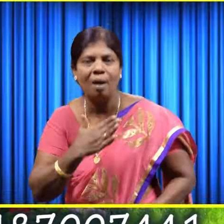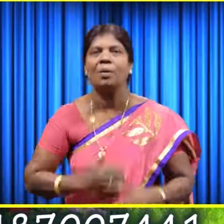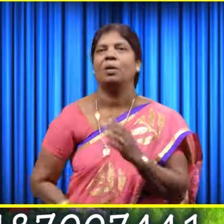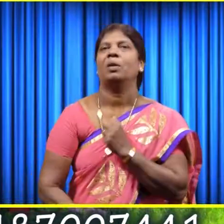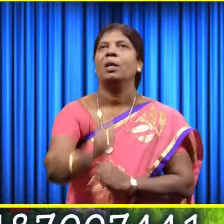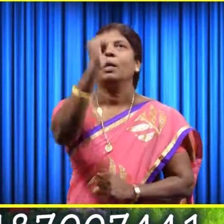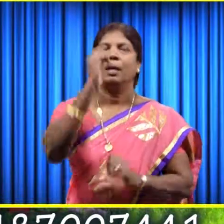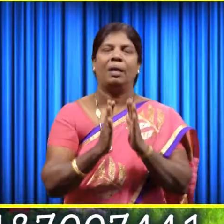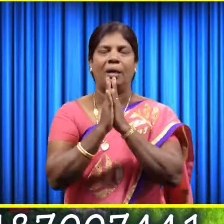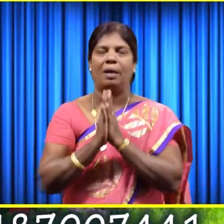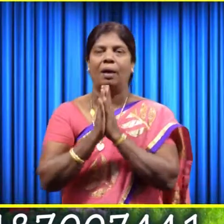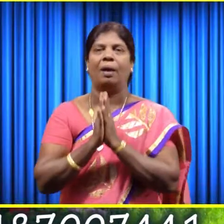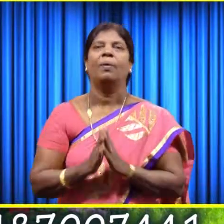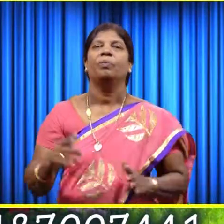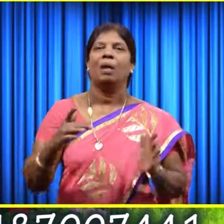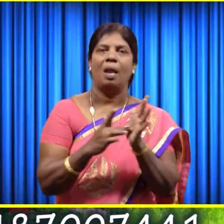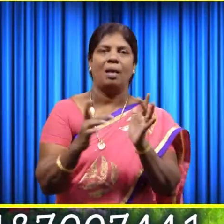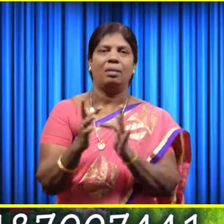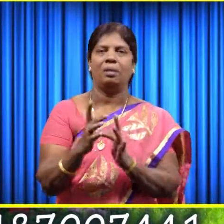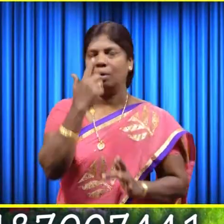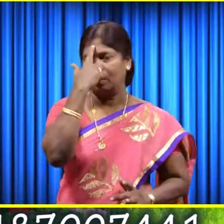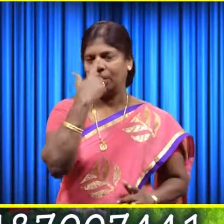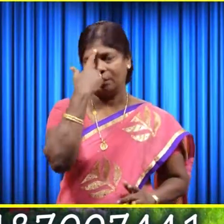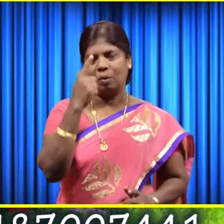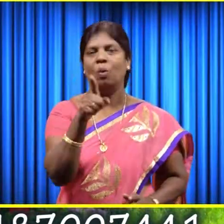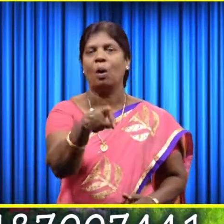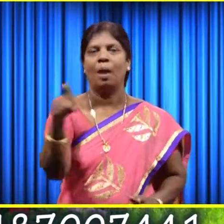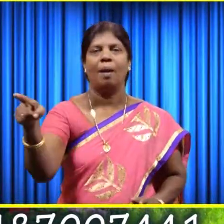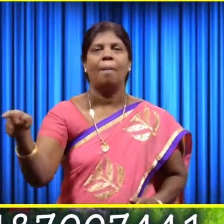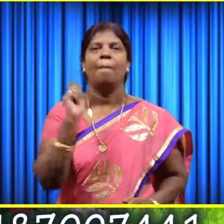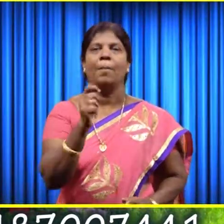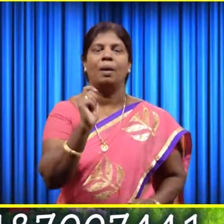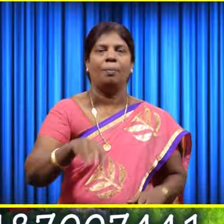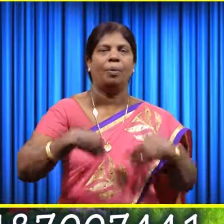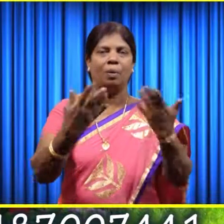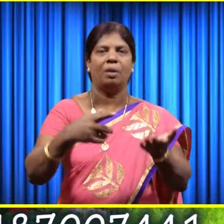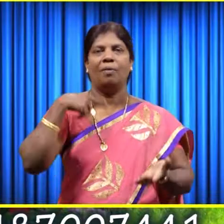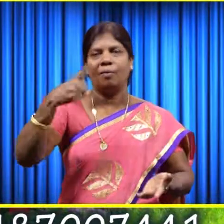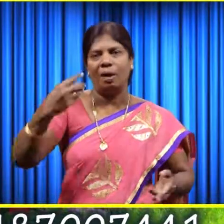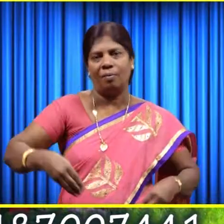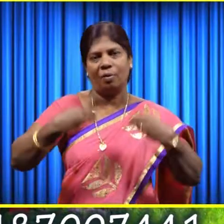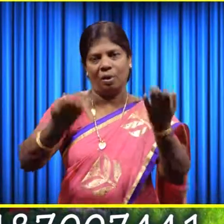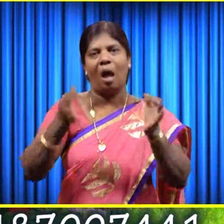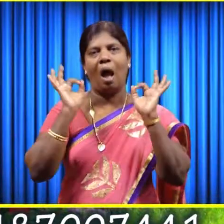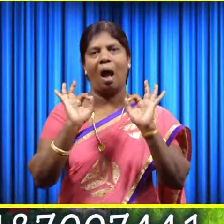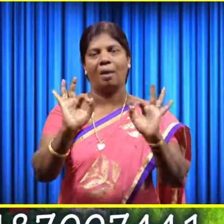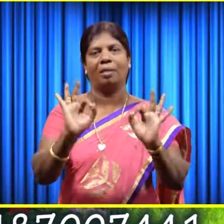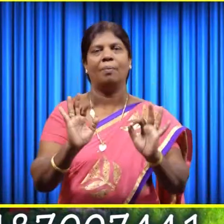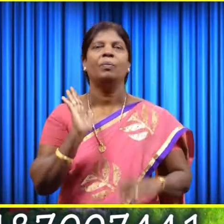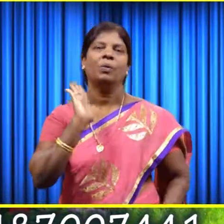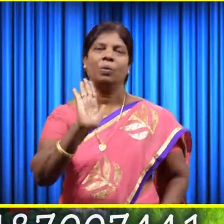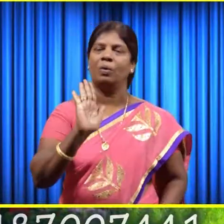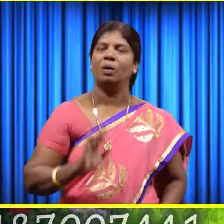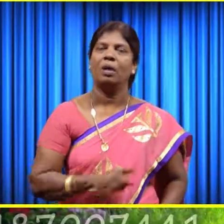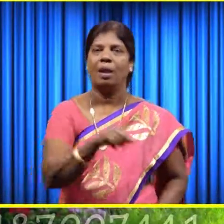நீங்கள் ஏறெடுப்பீர்களானால், கிறிஸ்து உங்களை மன்னிக்கவும் உங்களை வாழ வைக்கவும் காத்திருக்கிறார். என்ன நண்பர்களே,